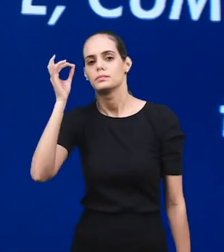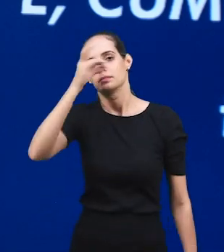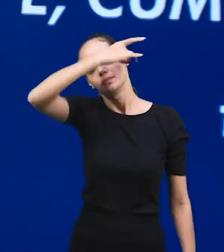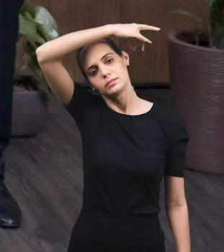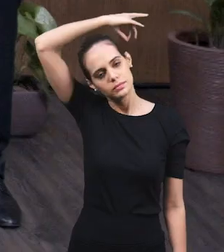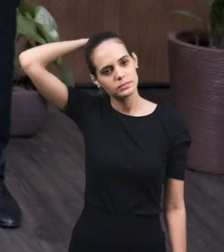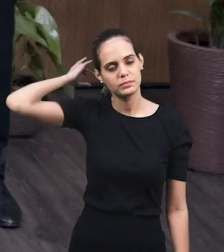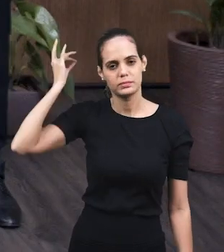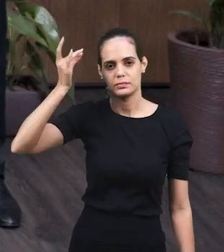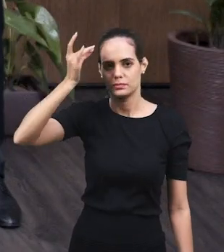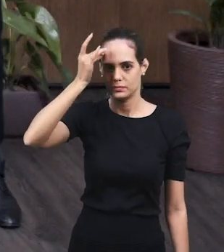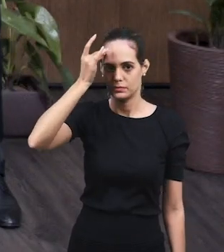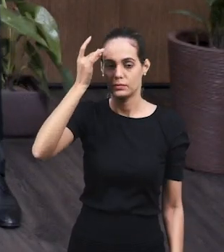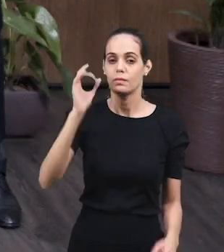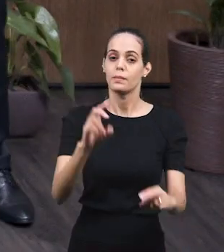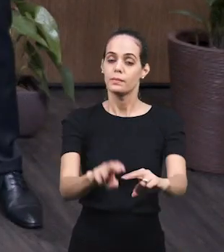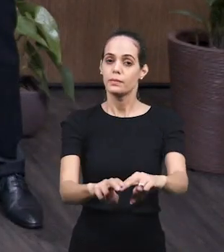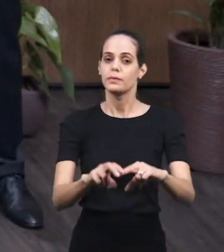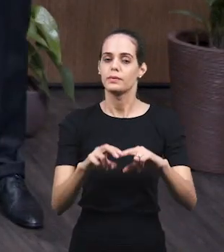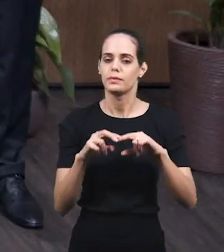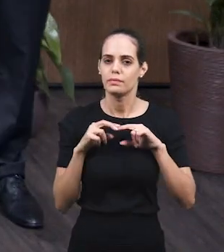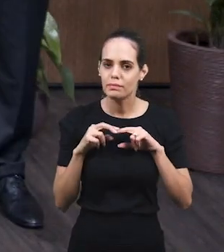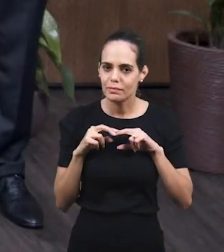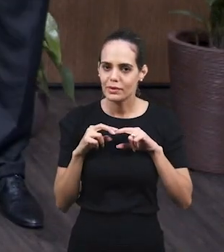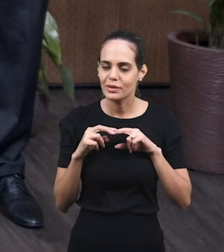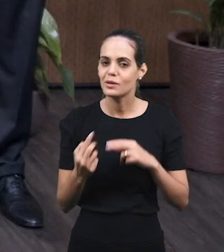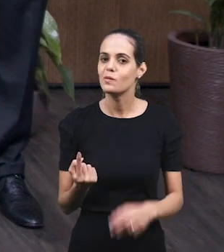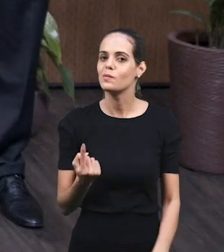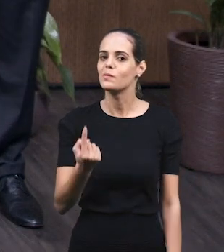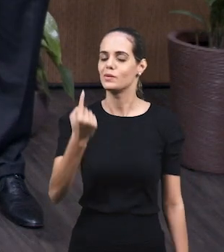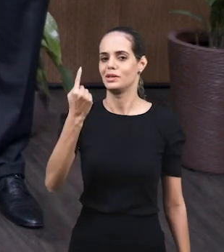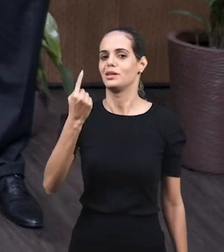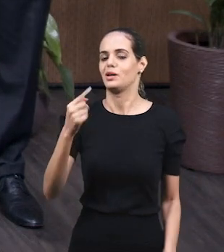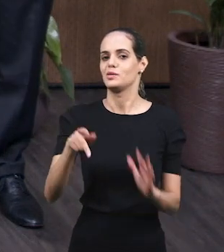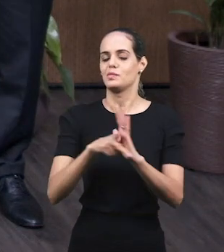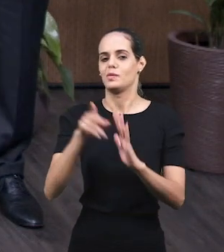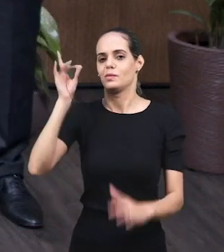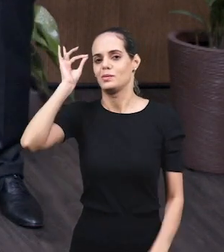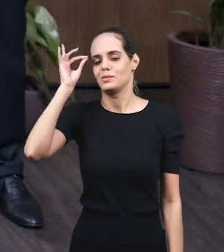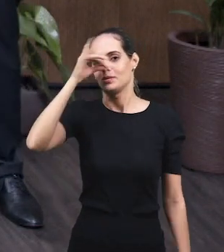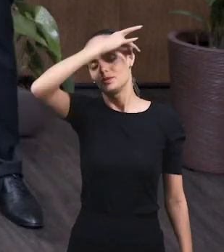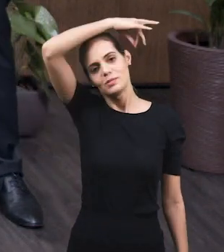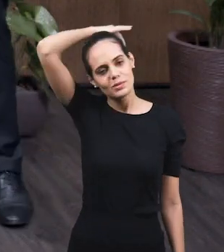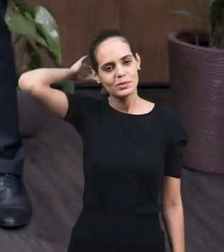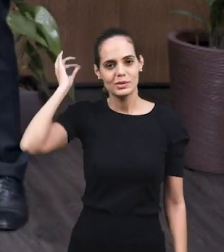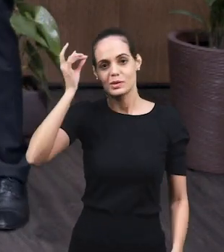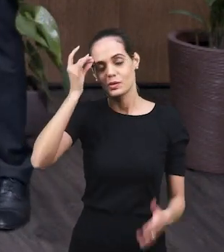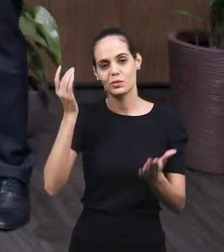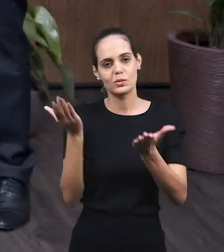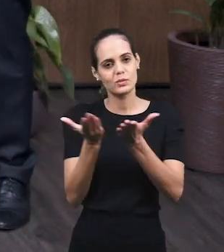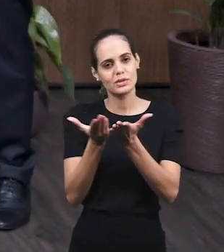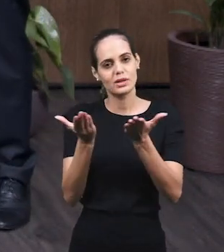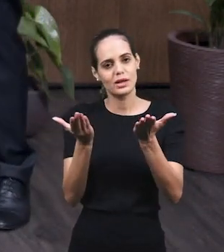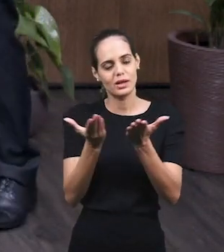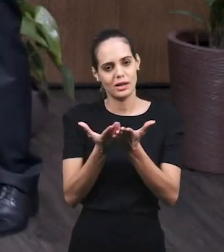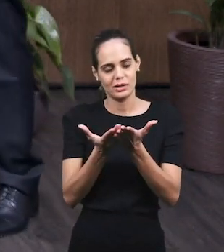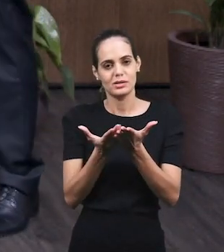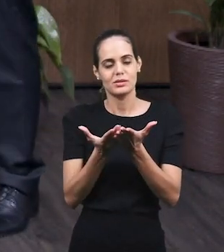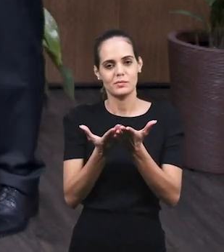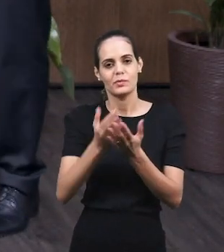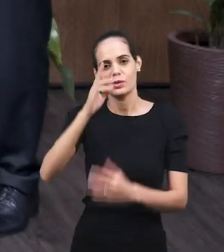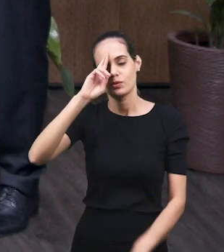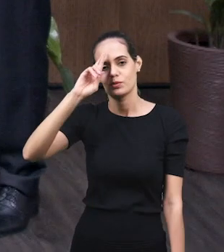à travers la communion avec le Saint-Esprit. Et à travers de l'unité du